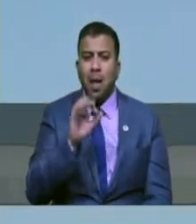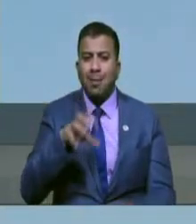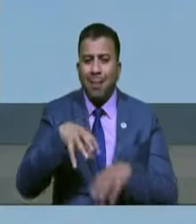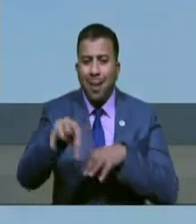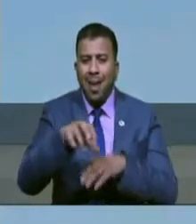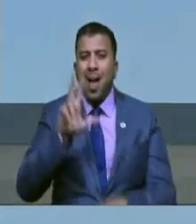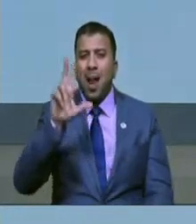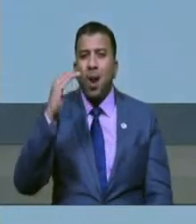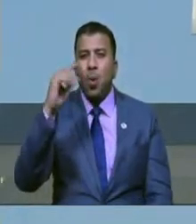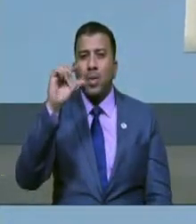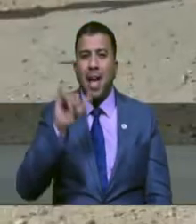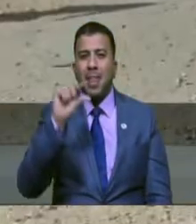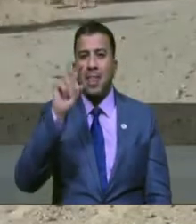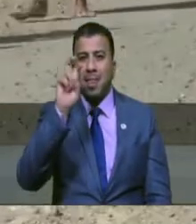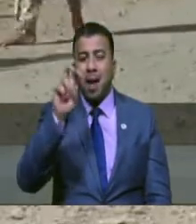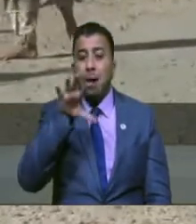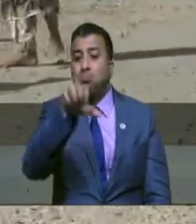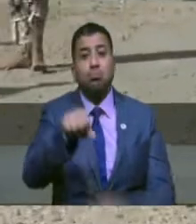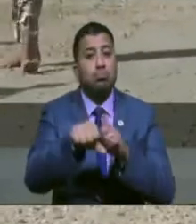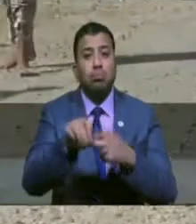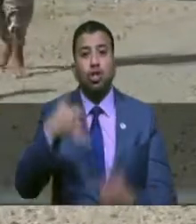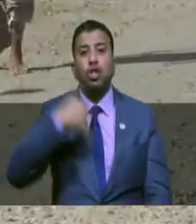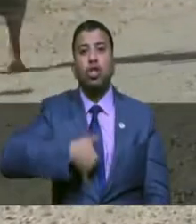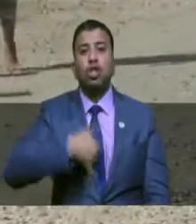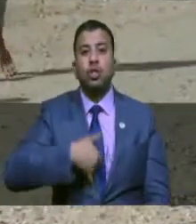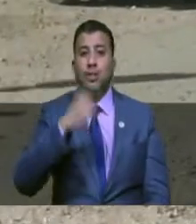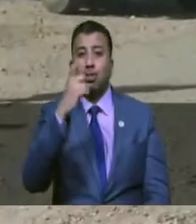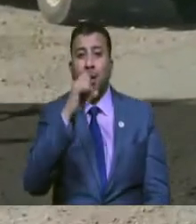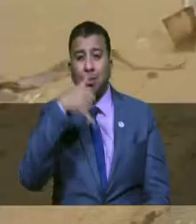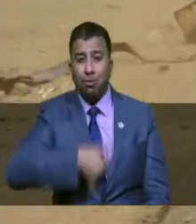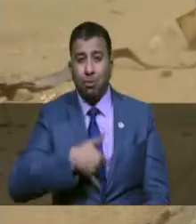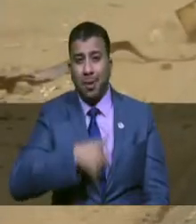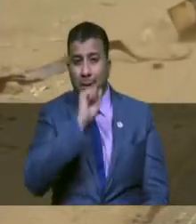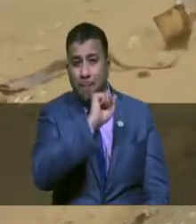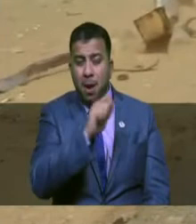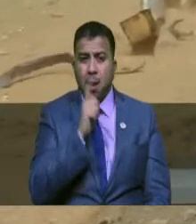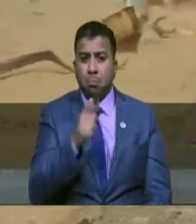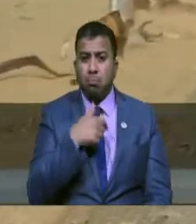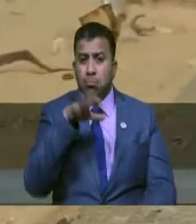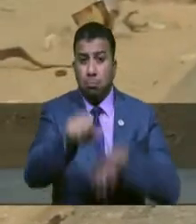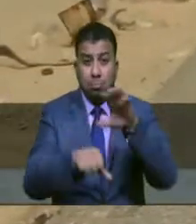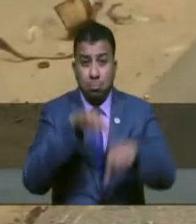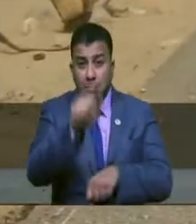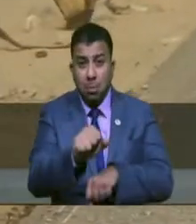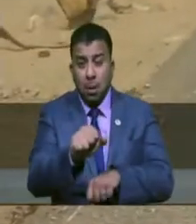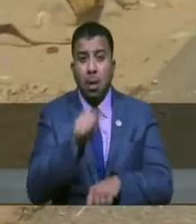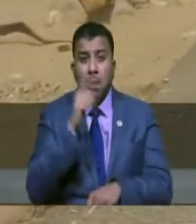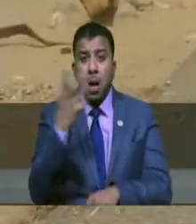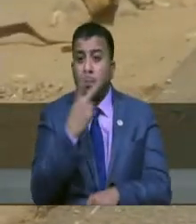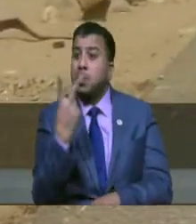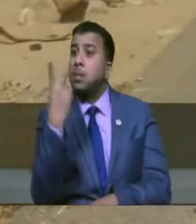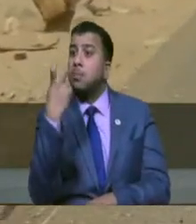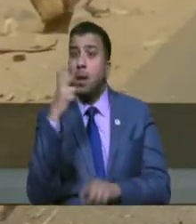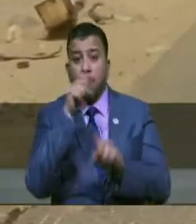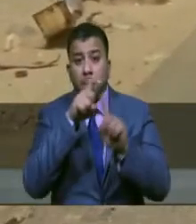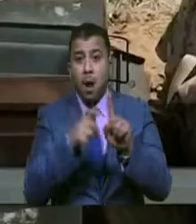الذي يسيطر عليه الحوثيون والمخلوع صالح من أجل تحرير هذا الميناء الذي يتحكم بحوالي 70% من